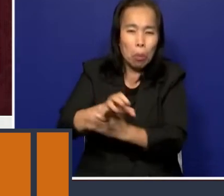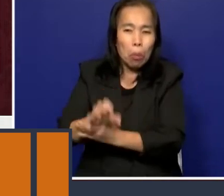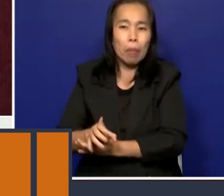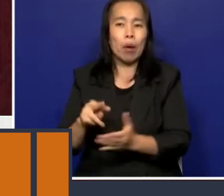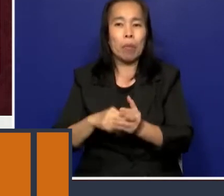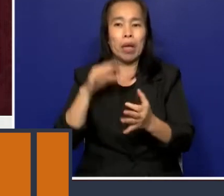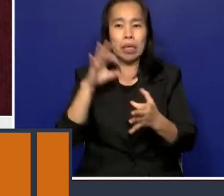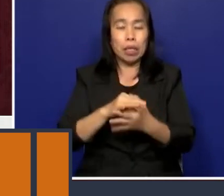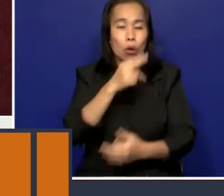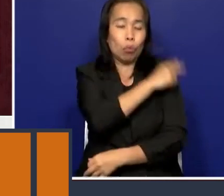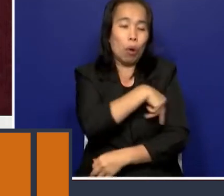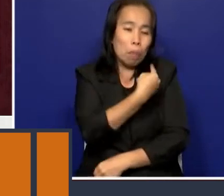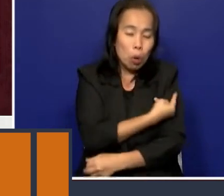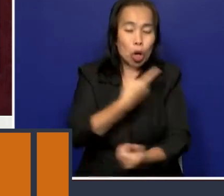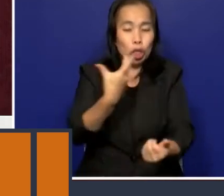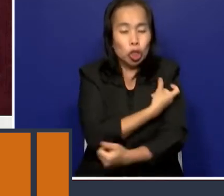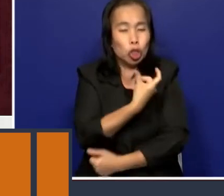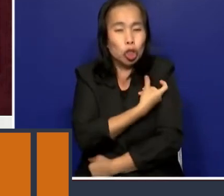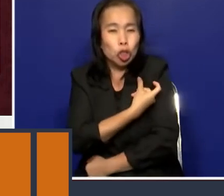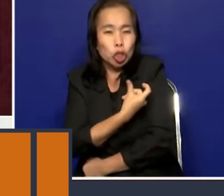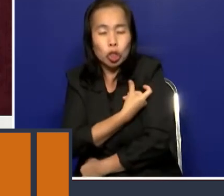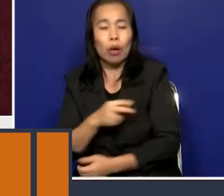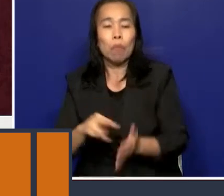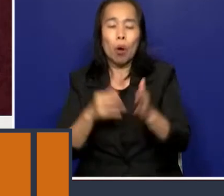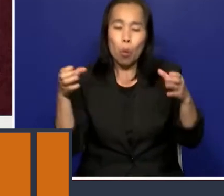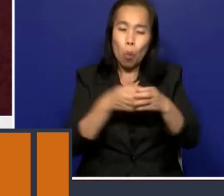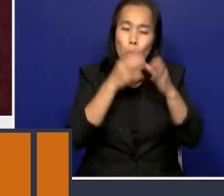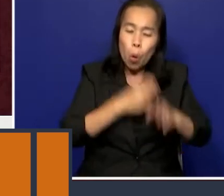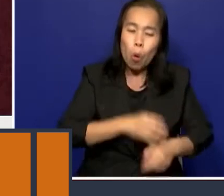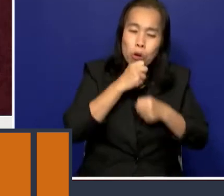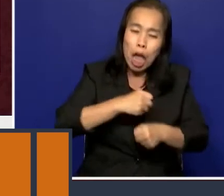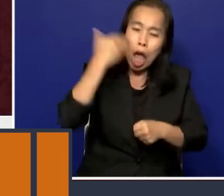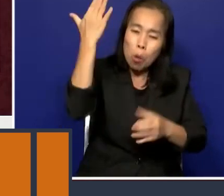ารฉดและยืนการว่าจะฉีดในกลมผู้สงอายุกก่อน